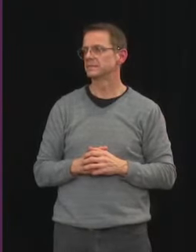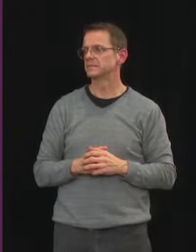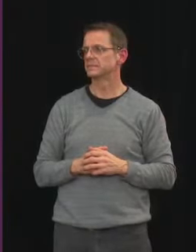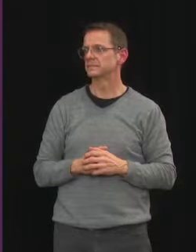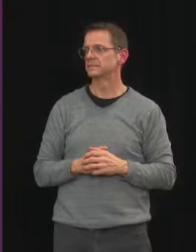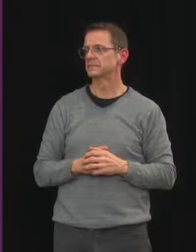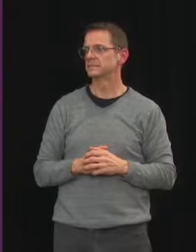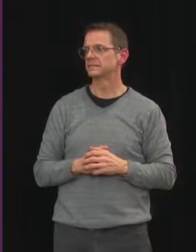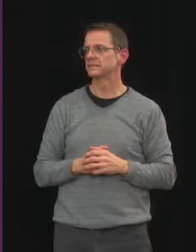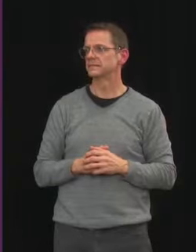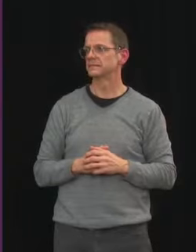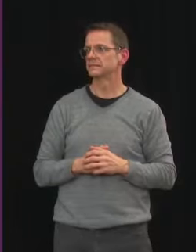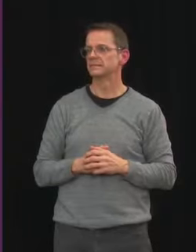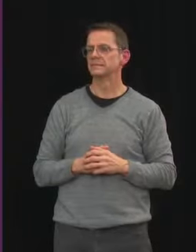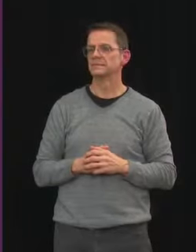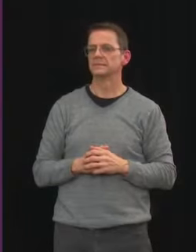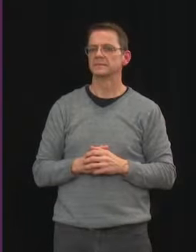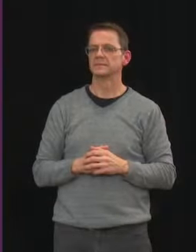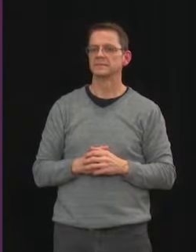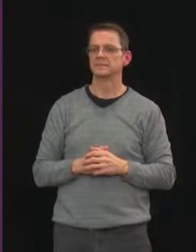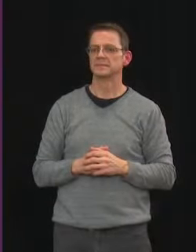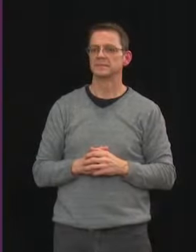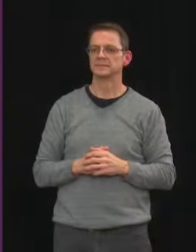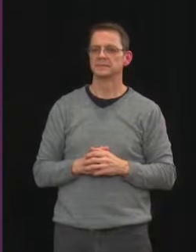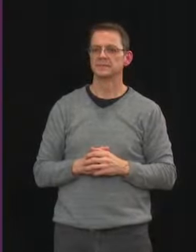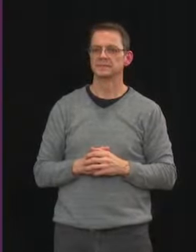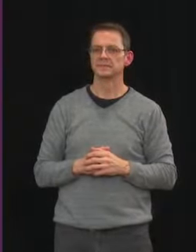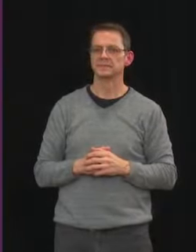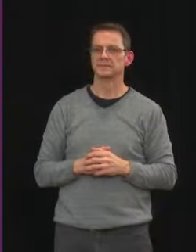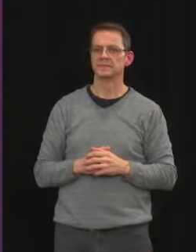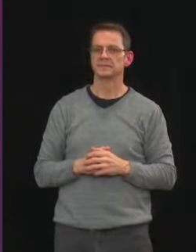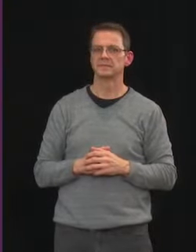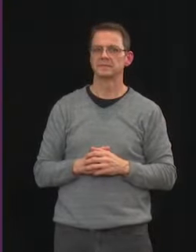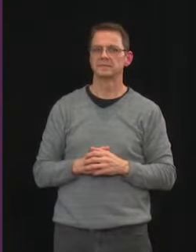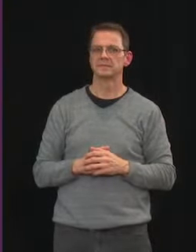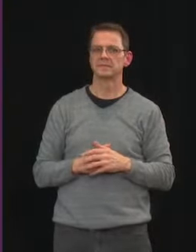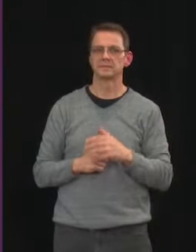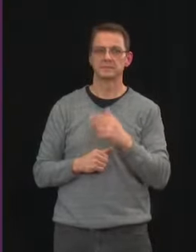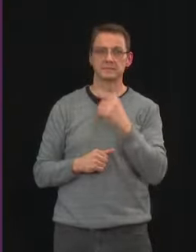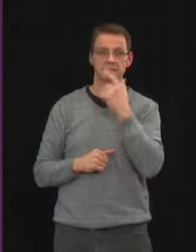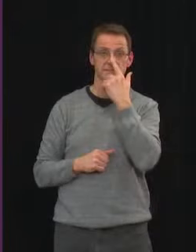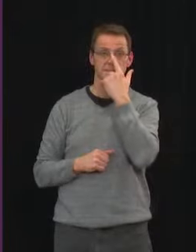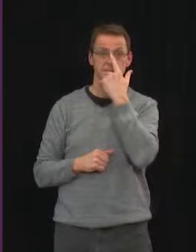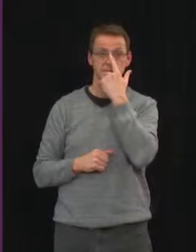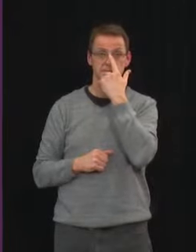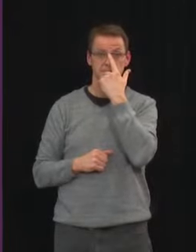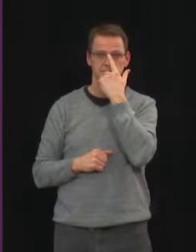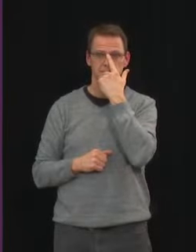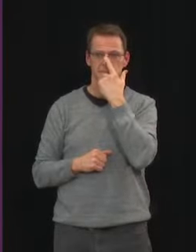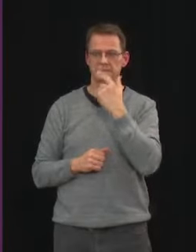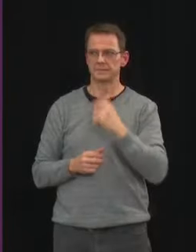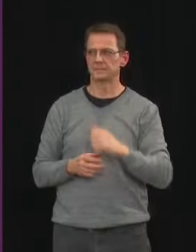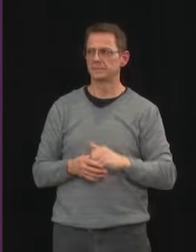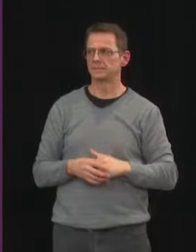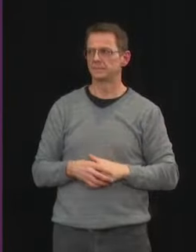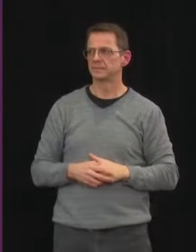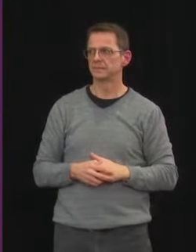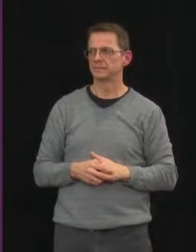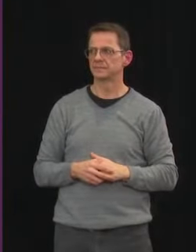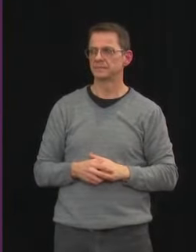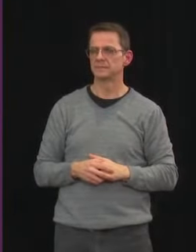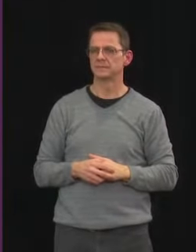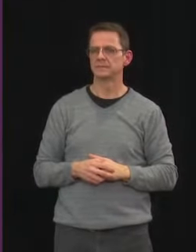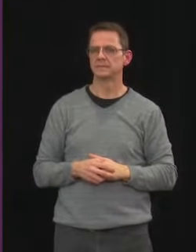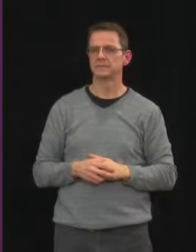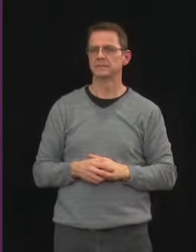'ouvrez pas complètement par exemple pour l'histoire de haute intensité ou pour les fases de banquet so pourquoi avoir fait ce choix Merci.